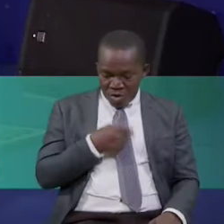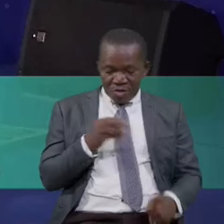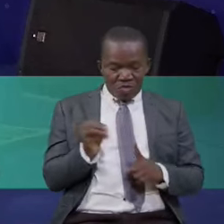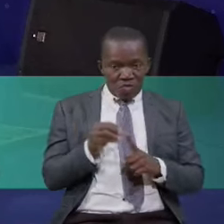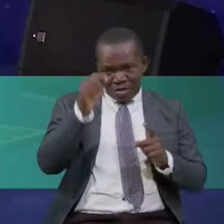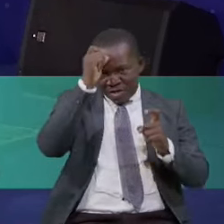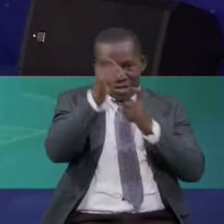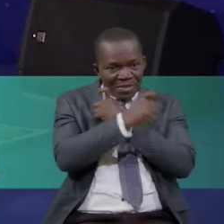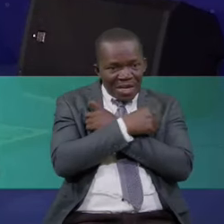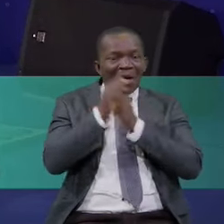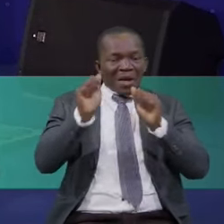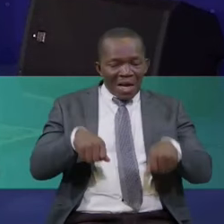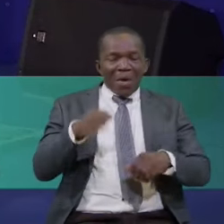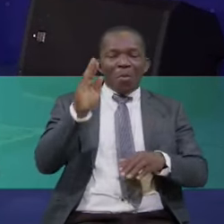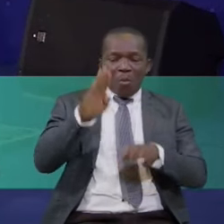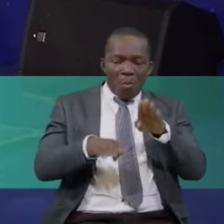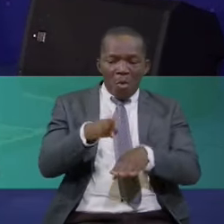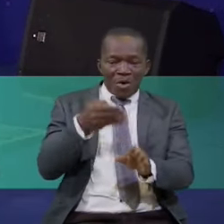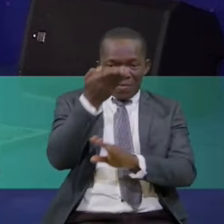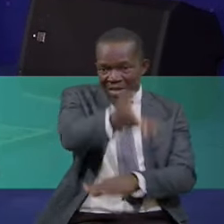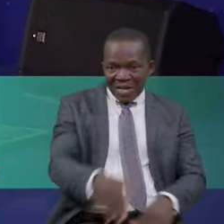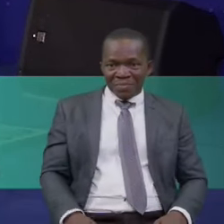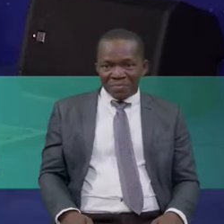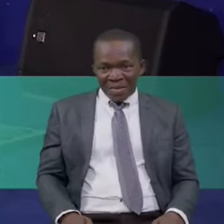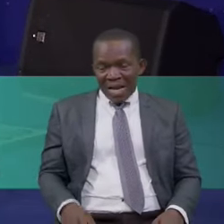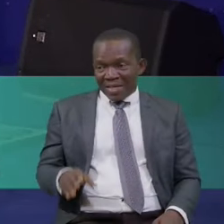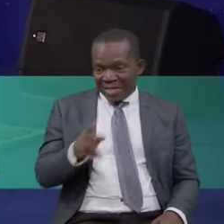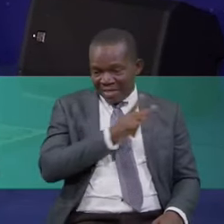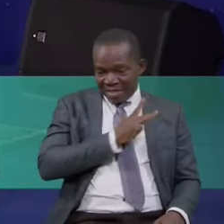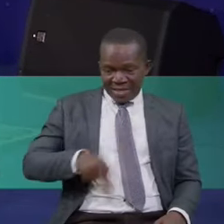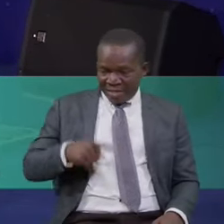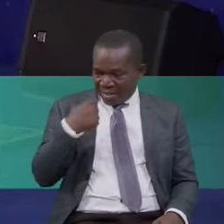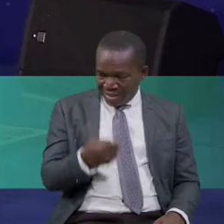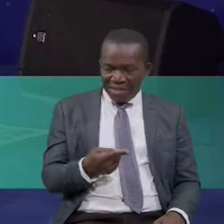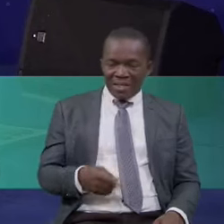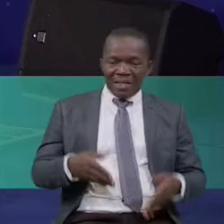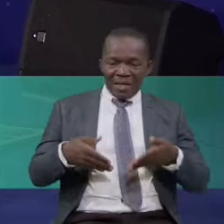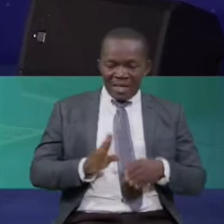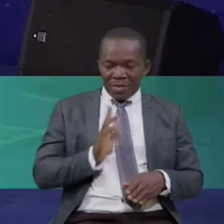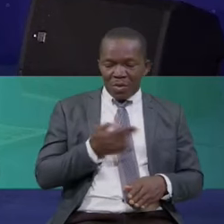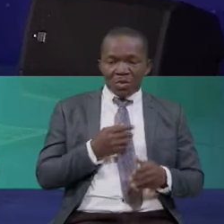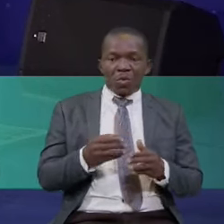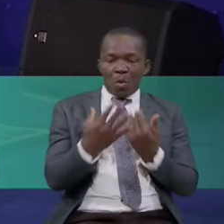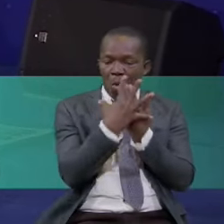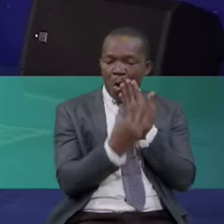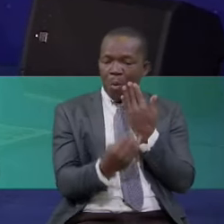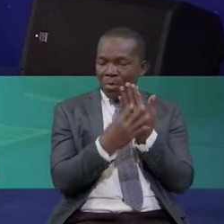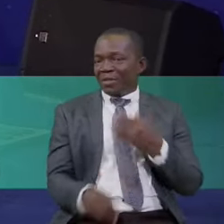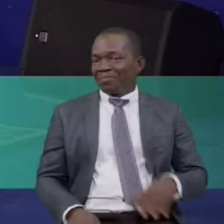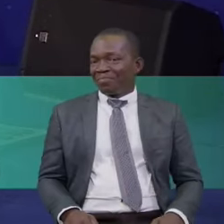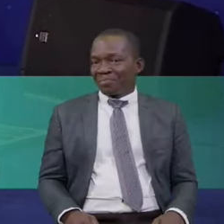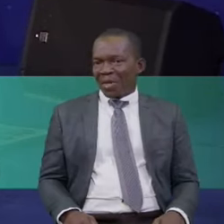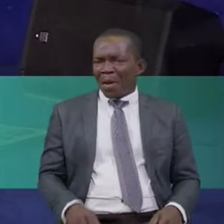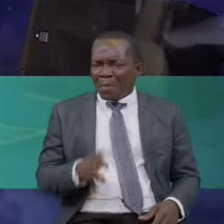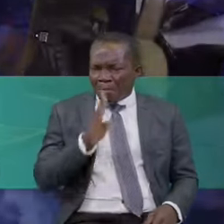pharaon a dit allons-y faites fais attention à la tu obéis au commandement de quelqu'un